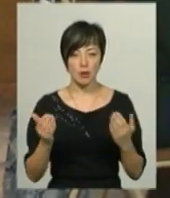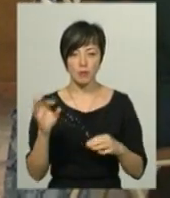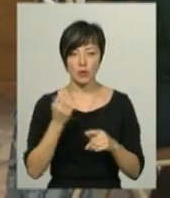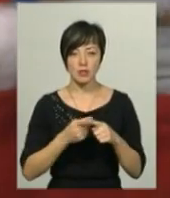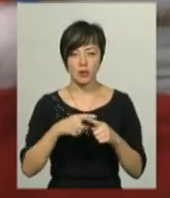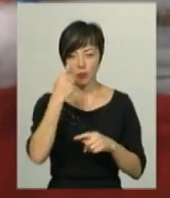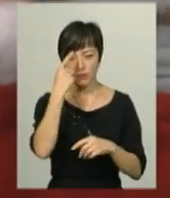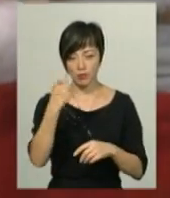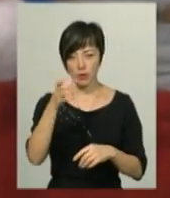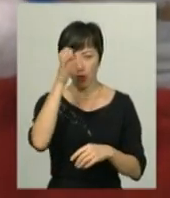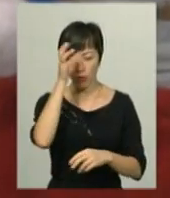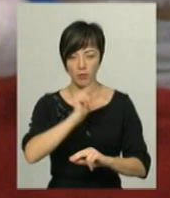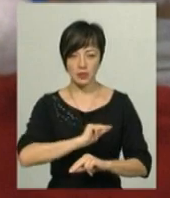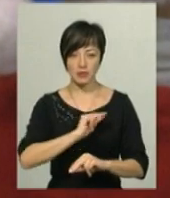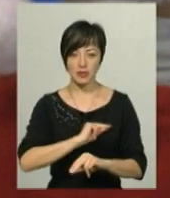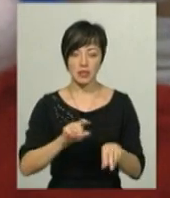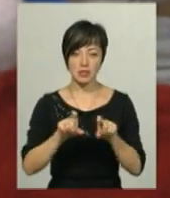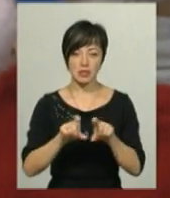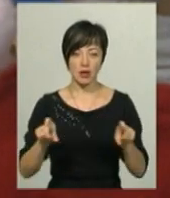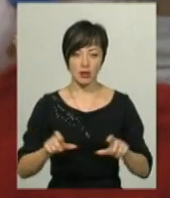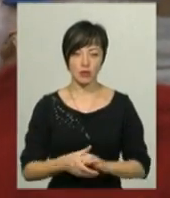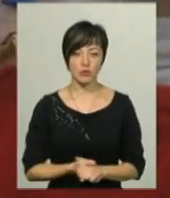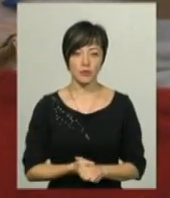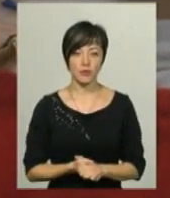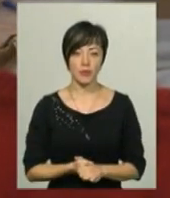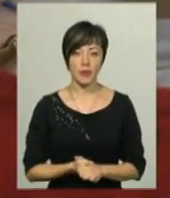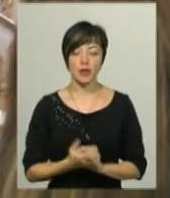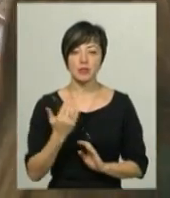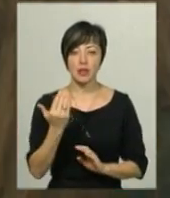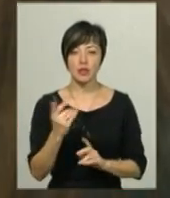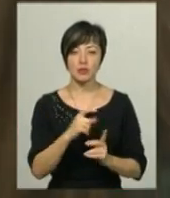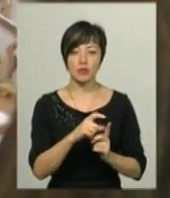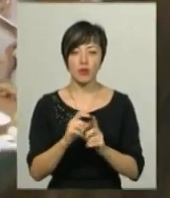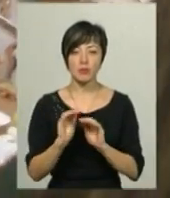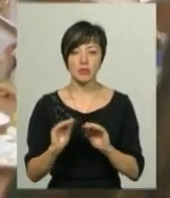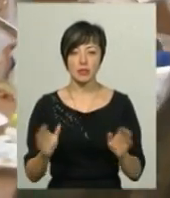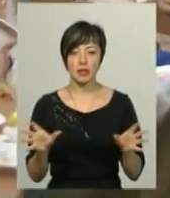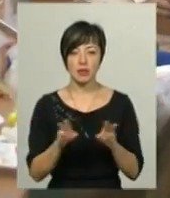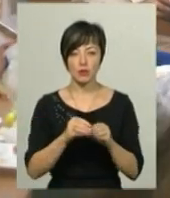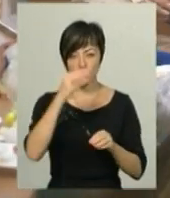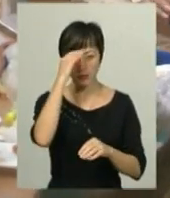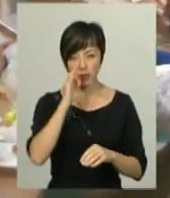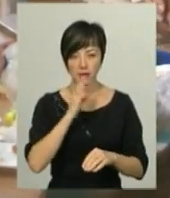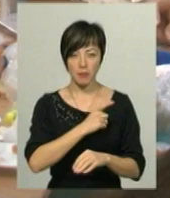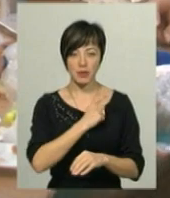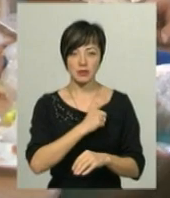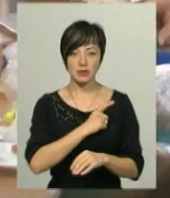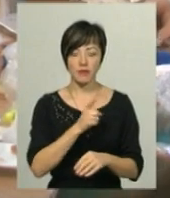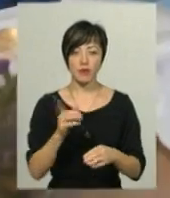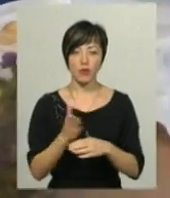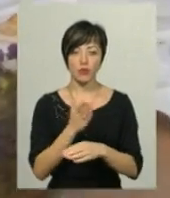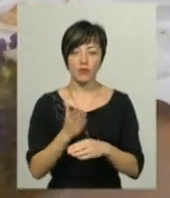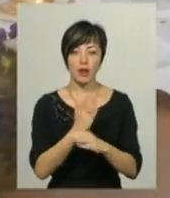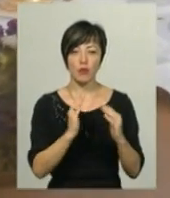це повідомила науковий співробітник закладу Ольга Нікітіна. За її словами, діти разом з батьками та майстринею